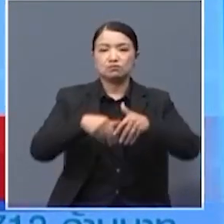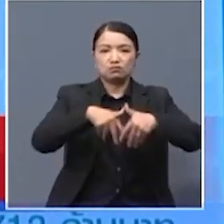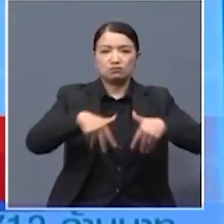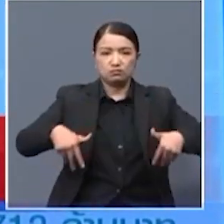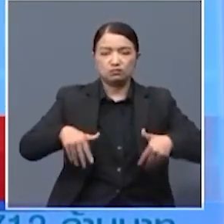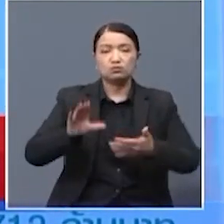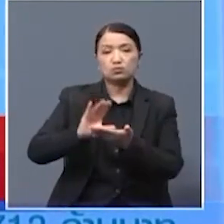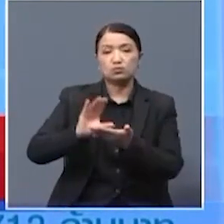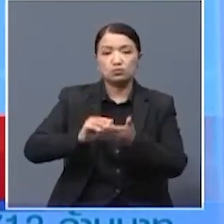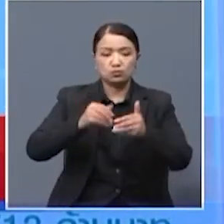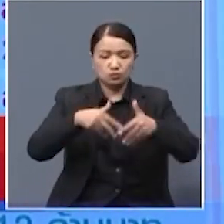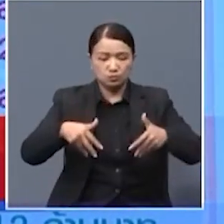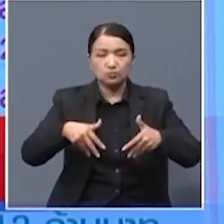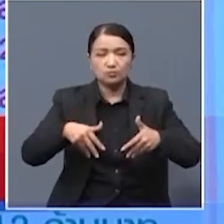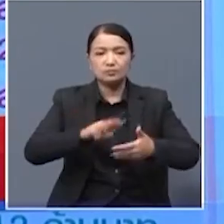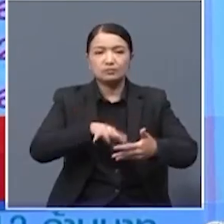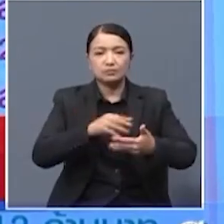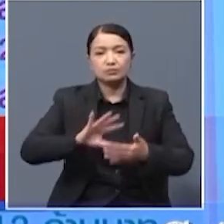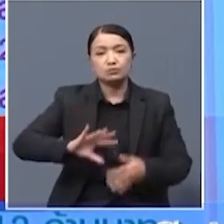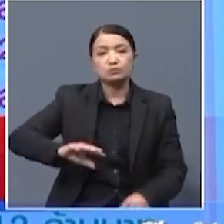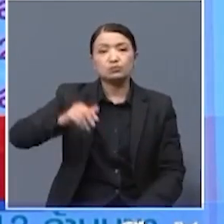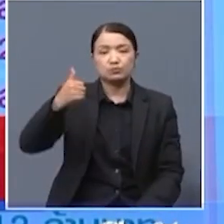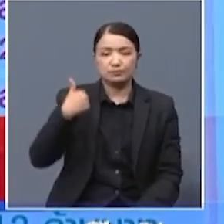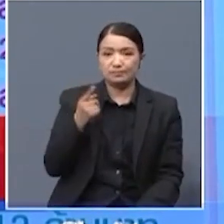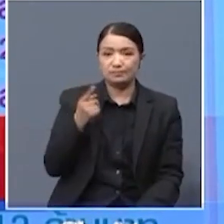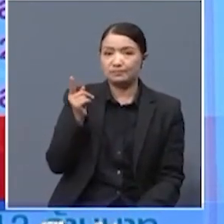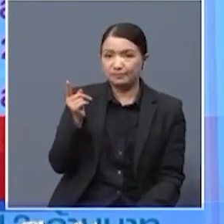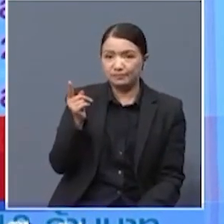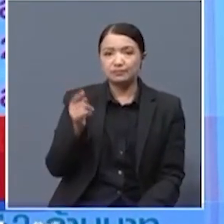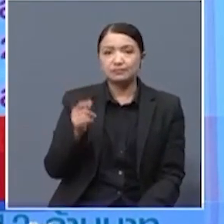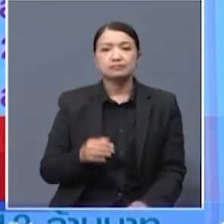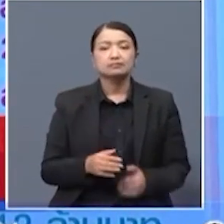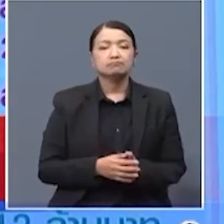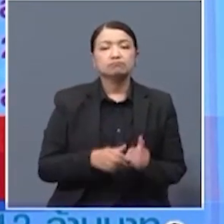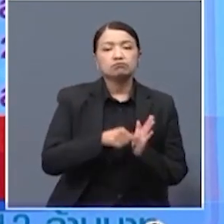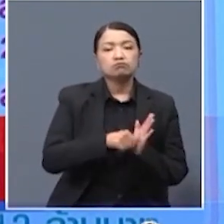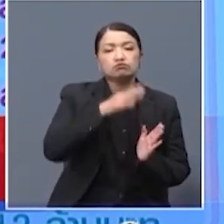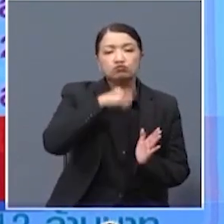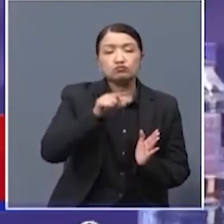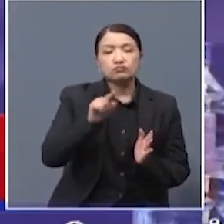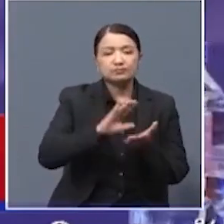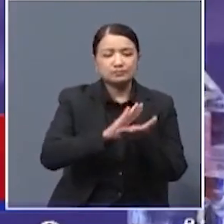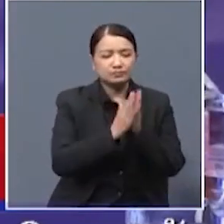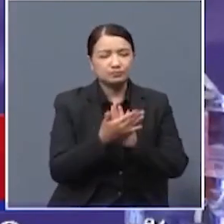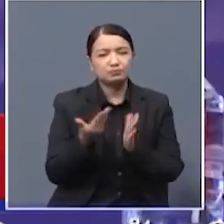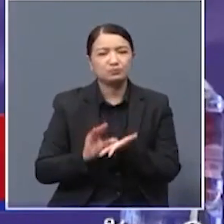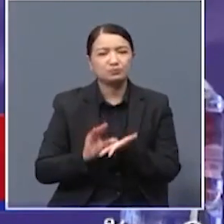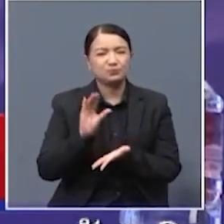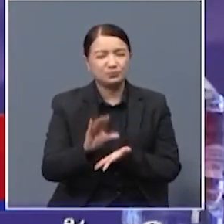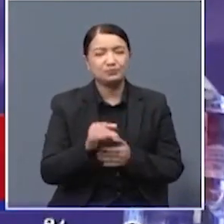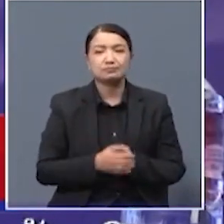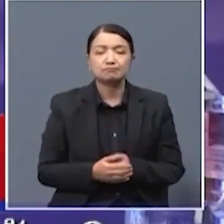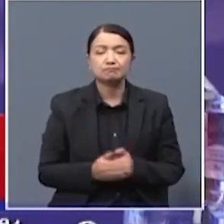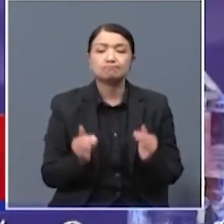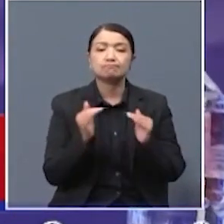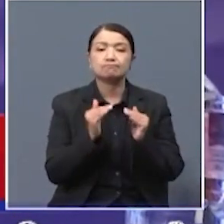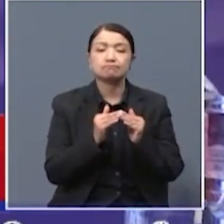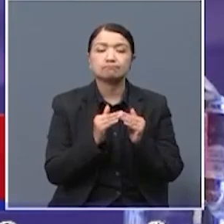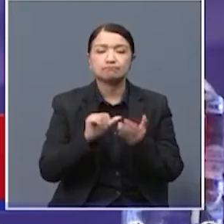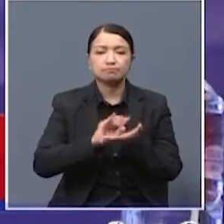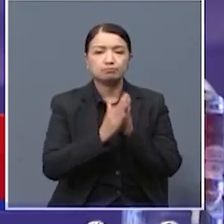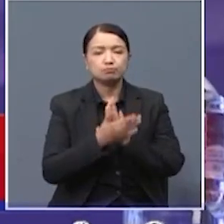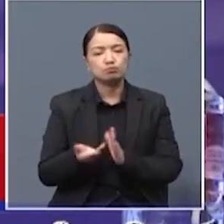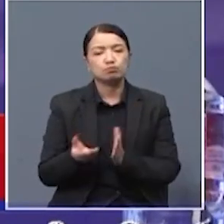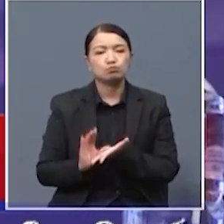สร้างทุนตามแผนฟื้นฟูกิจการภายในปีนี้ครับประกอบด้วยการแปลงหนี้เดิมของเจ้าหนี้เป็นทุนสิทธิแปลงหนี้